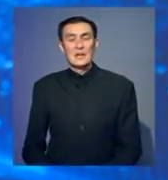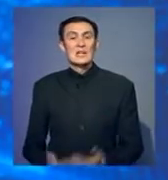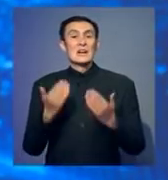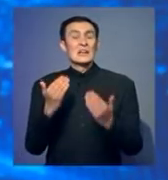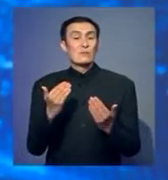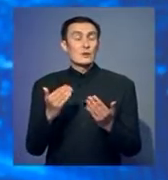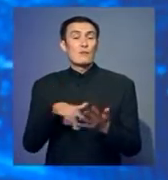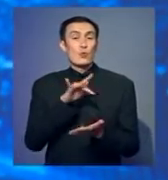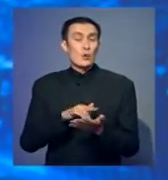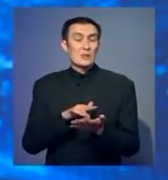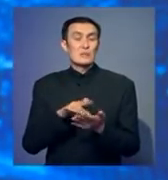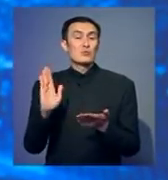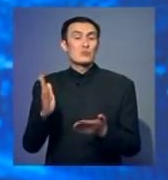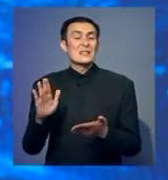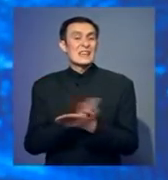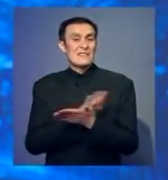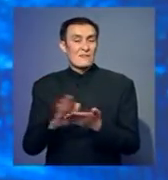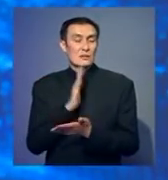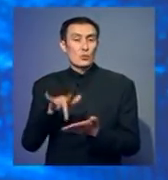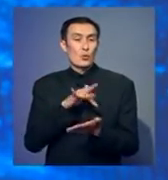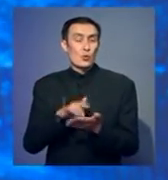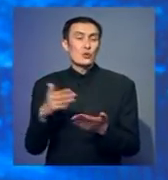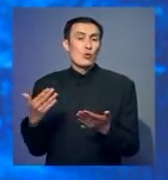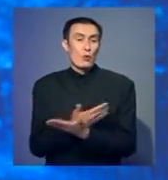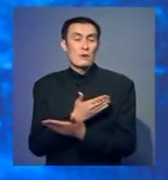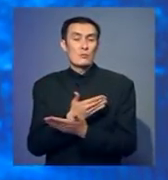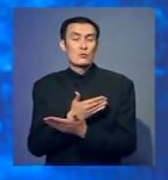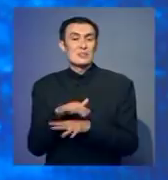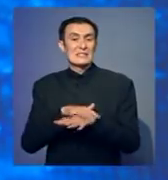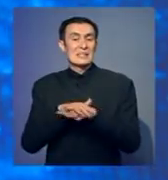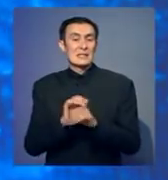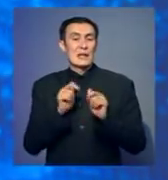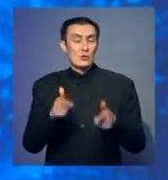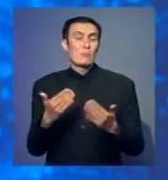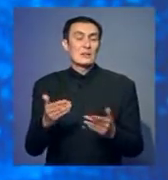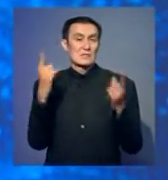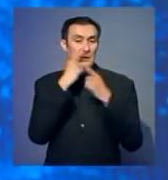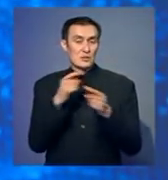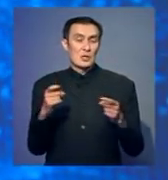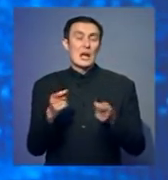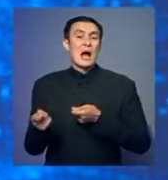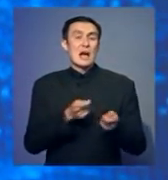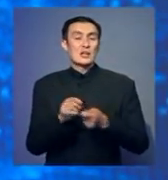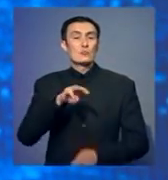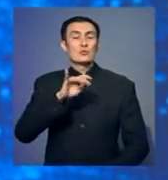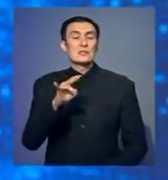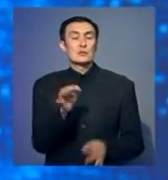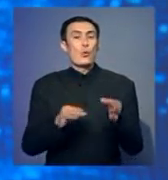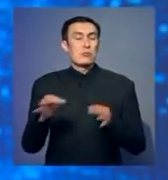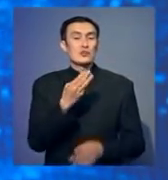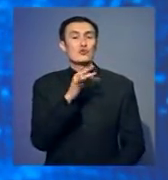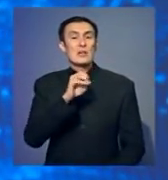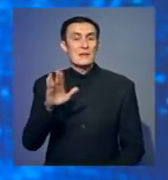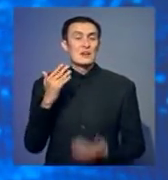А сегодня в Арыси проведут дезинфекцию. Город начнут готовить к новому заселению. Об этом на брифинге сообщил аким Туркестанской области Умерзак